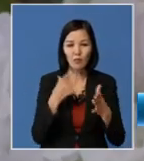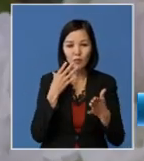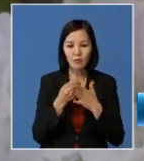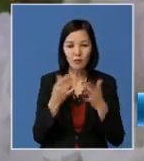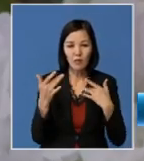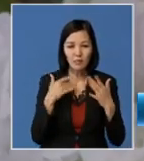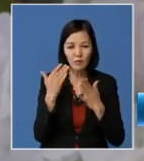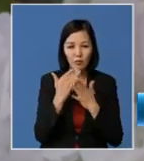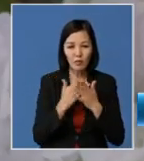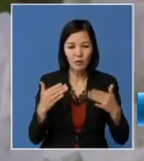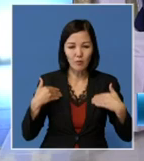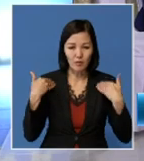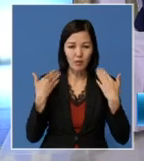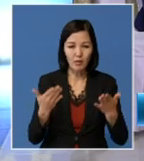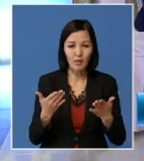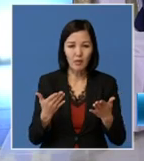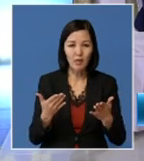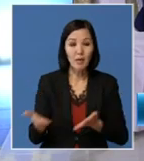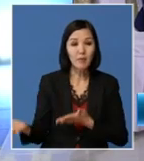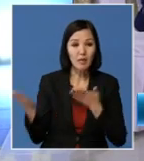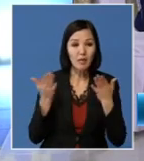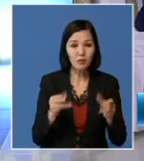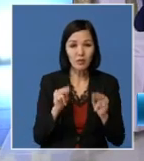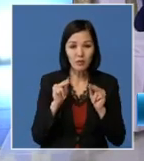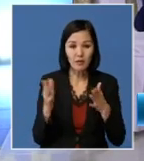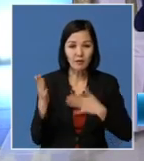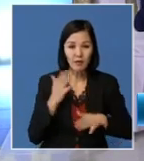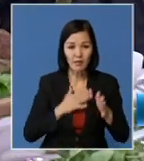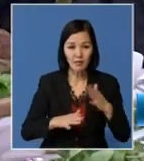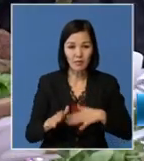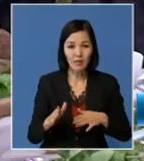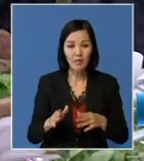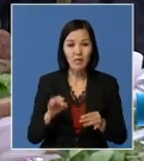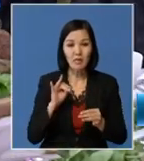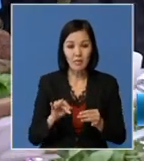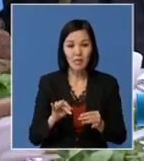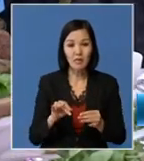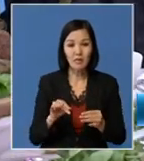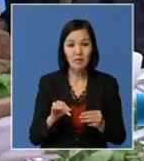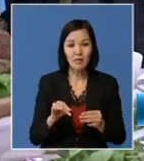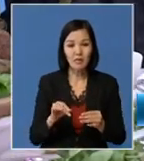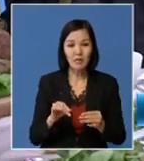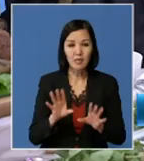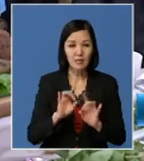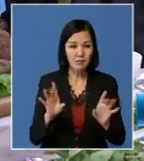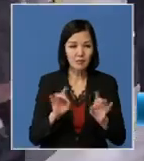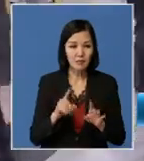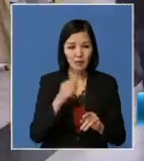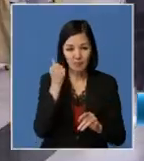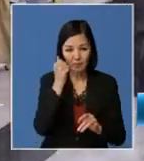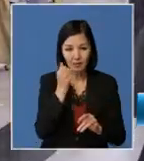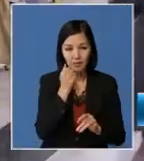программу. Приглашенные искренне рады такому вниманию со стороны местных властей и, конечно же, не скрывали своих эмоций.